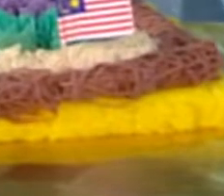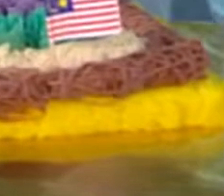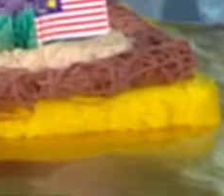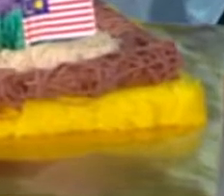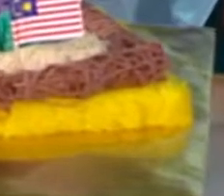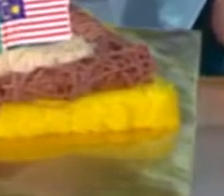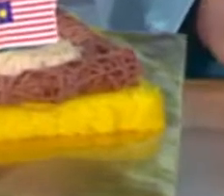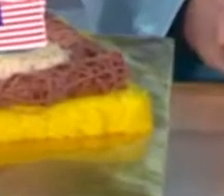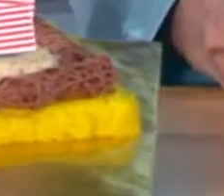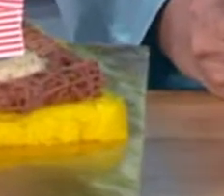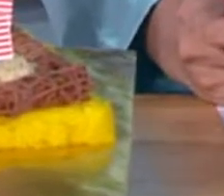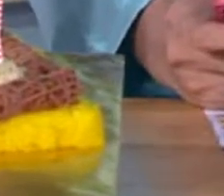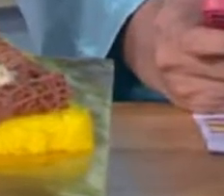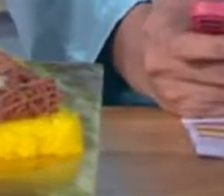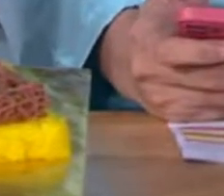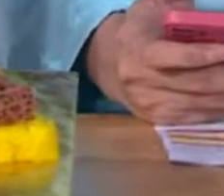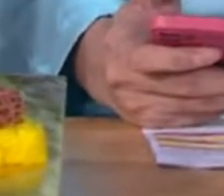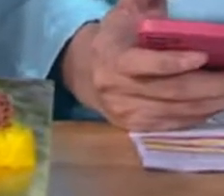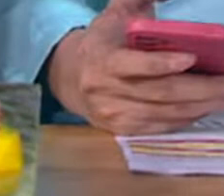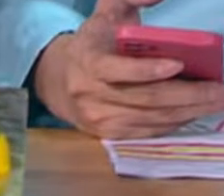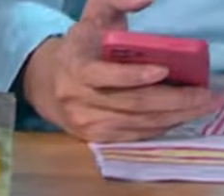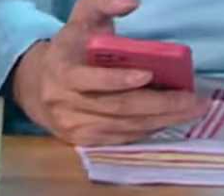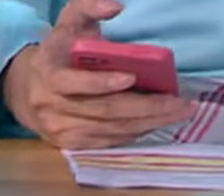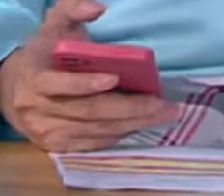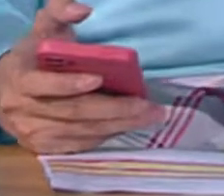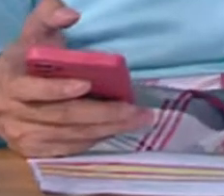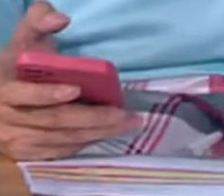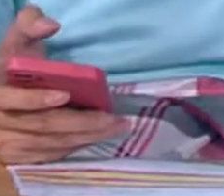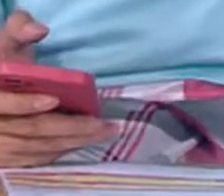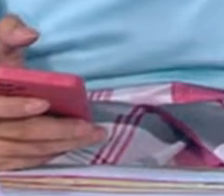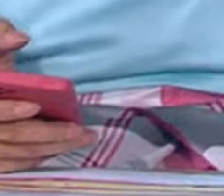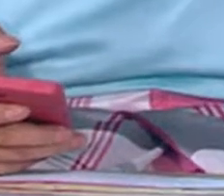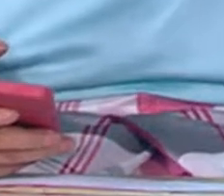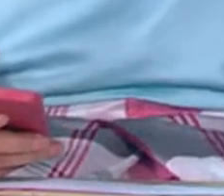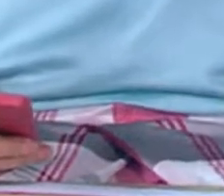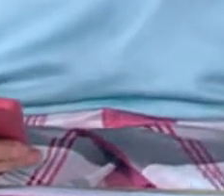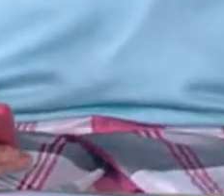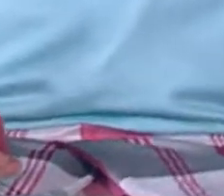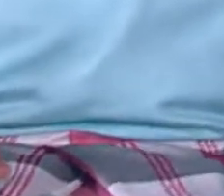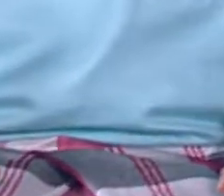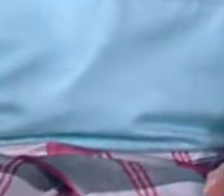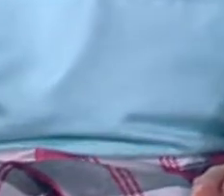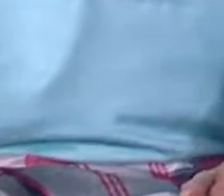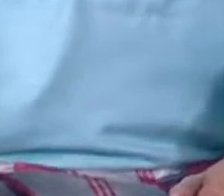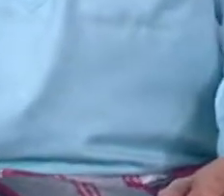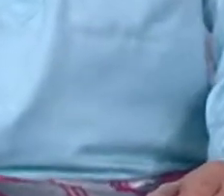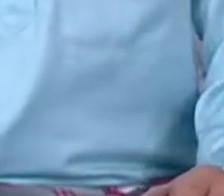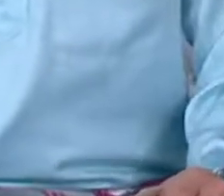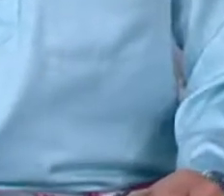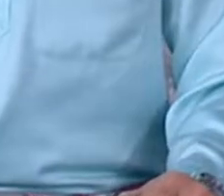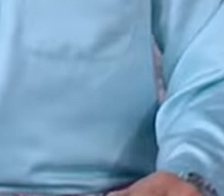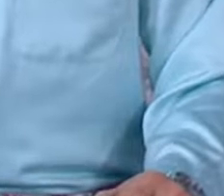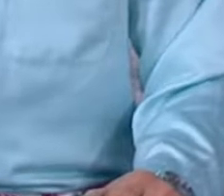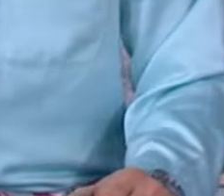Assalamualaikum warahmatullahi wabarakatuh. Apa khabar penonton setia TV Al Hijrah? Anda sedang menyaksikan